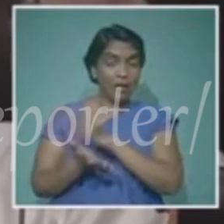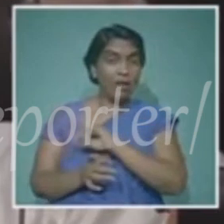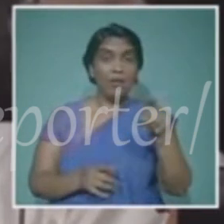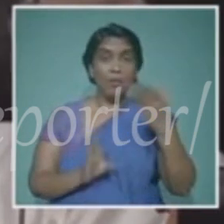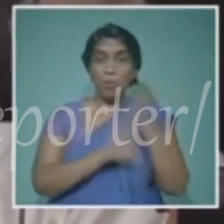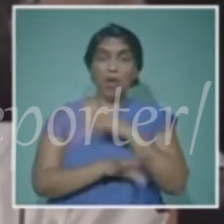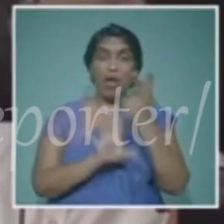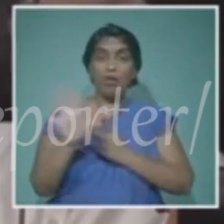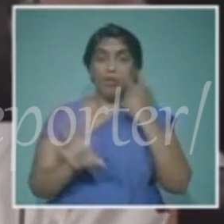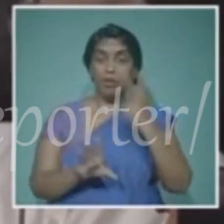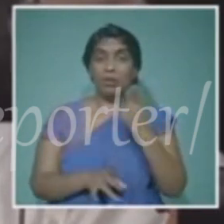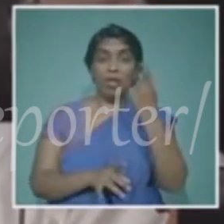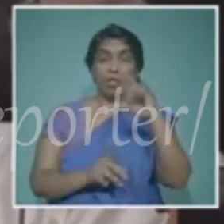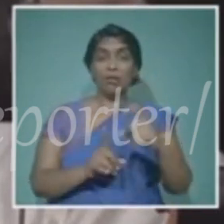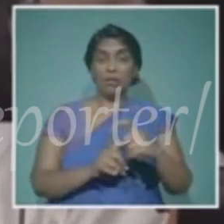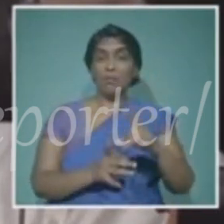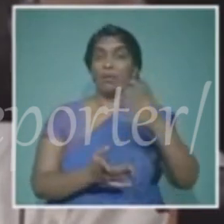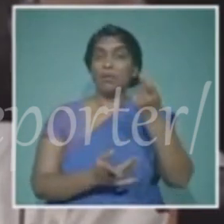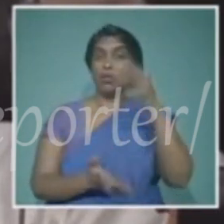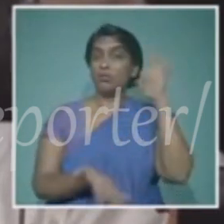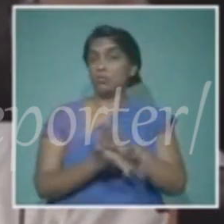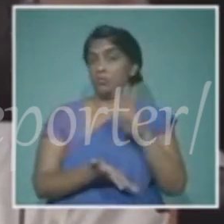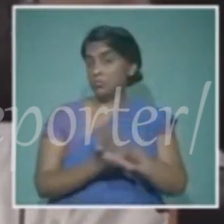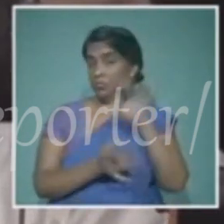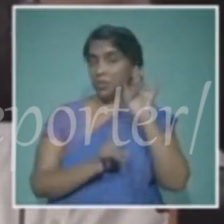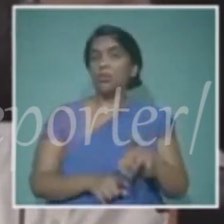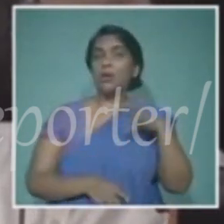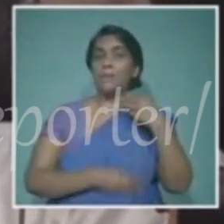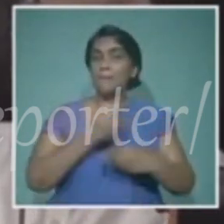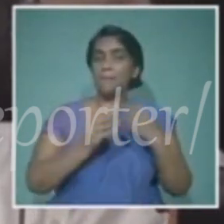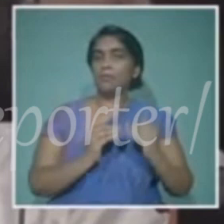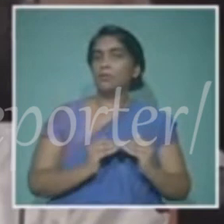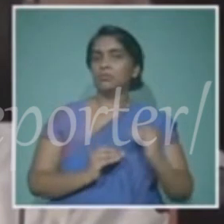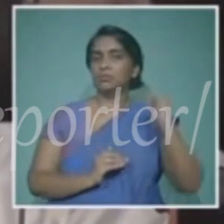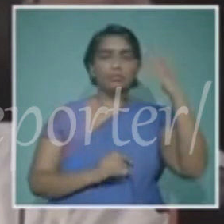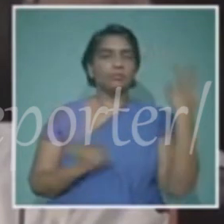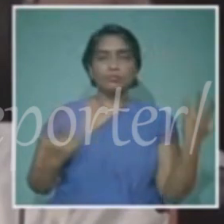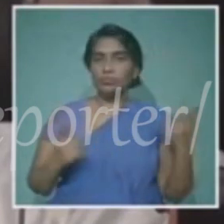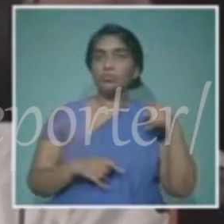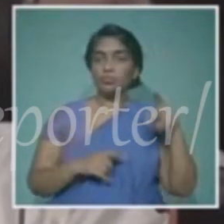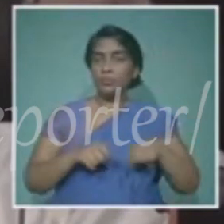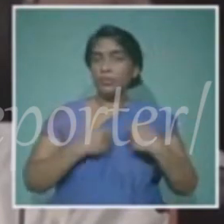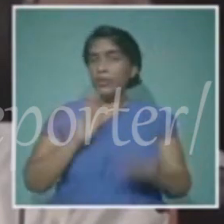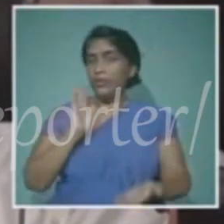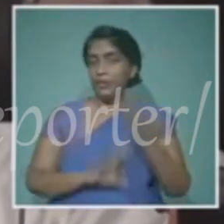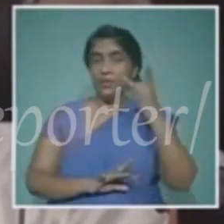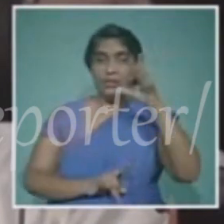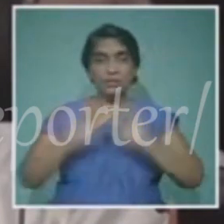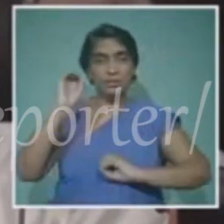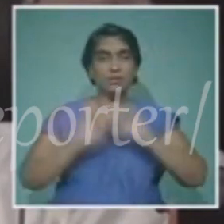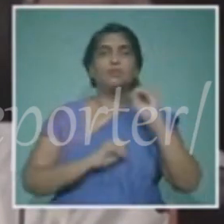අවුරුදු දෙක තුළ අච්චු ගසා තිබෙනවා. ඊට සරිලන ලෙස නිෂ්පාදනය වැඩි වුණේ නැහැ. මේ උද්ධමනය 100%ක්